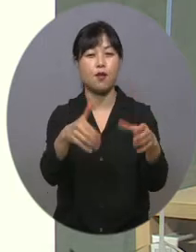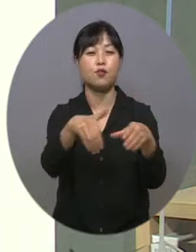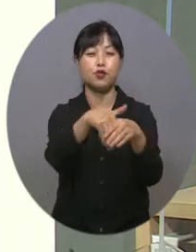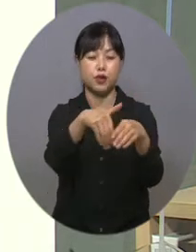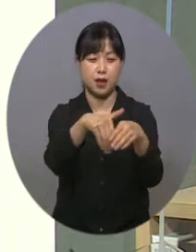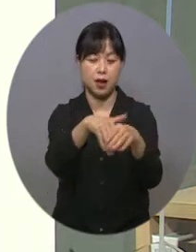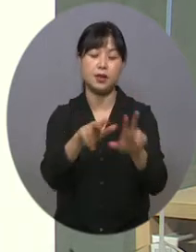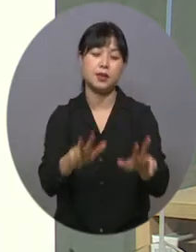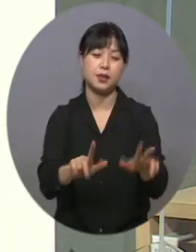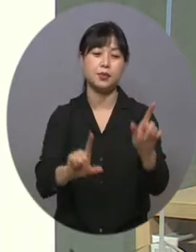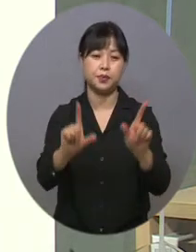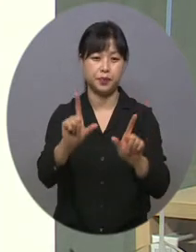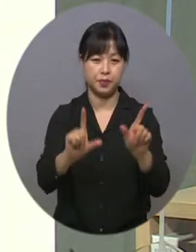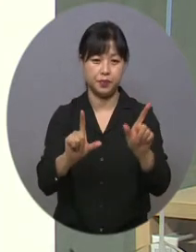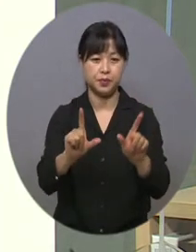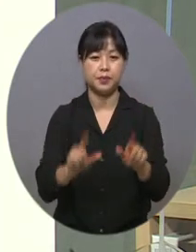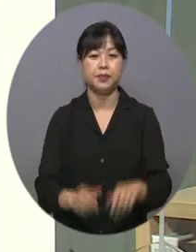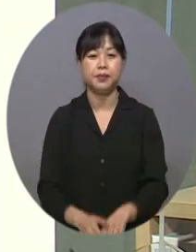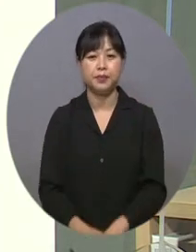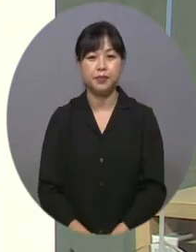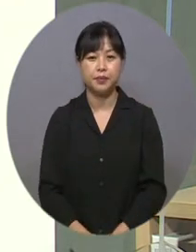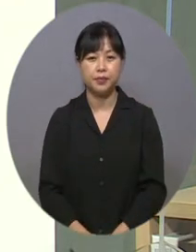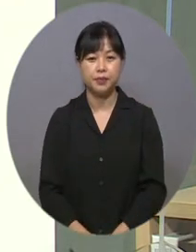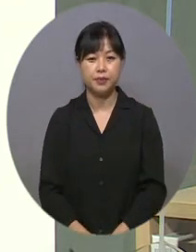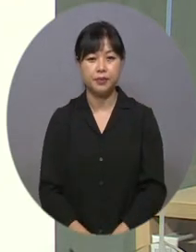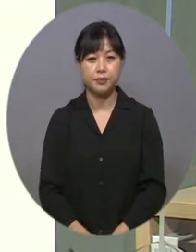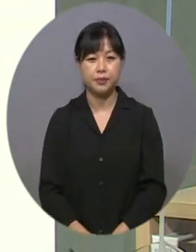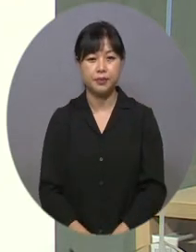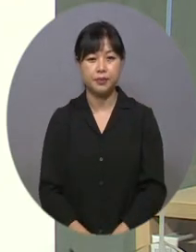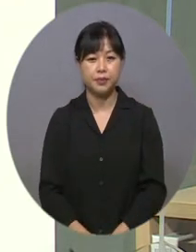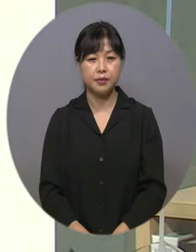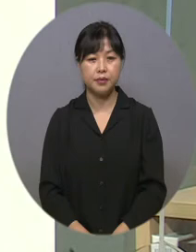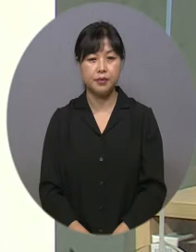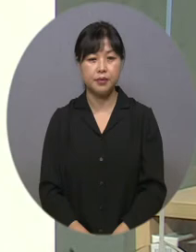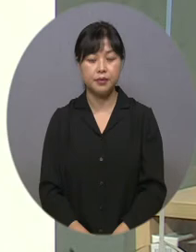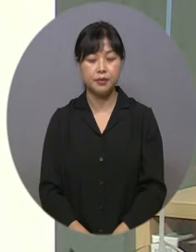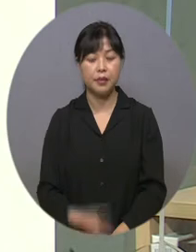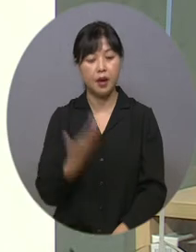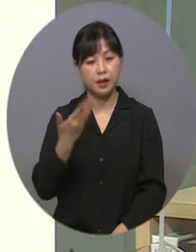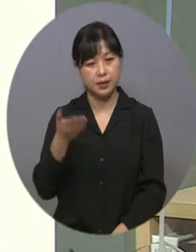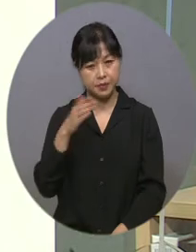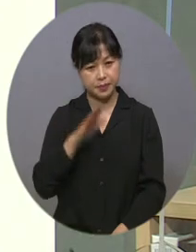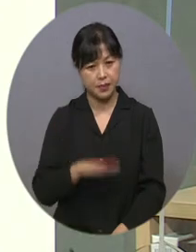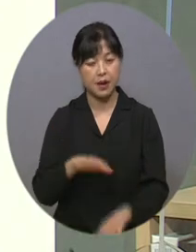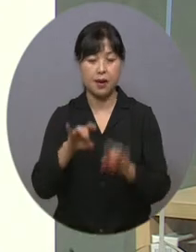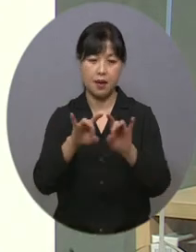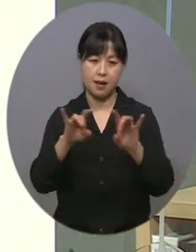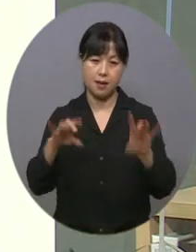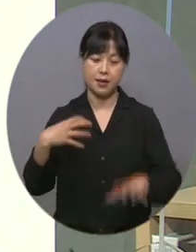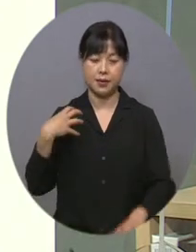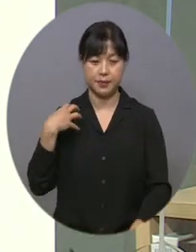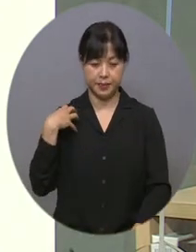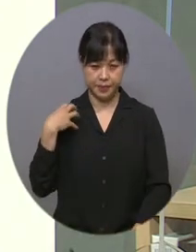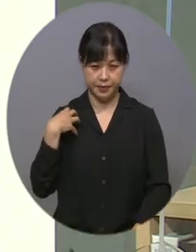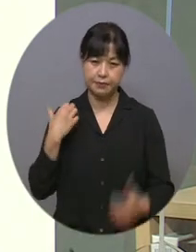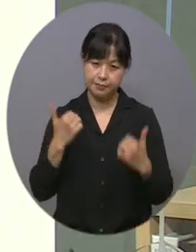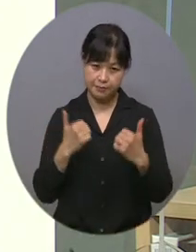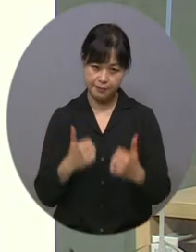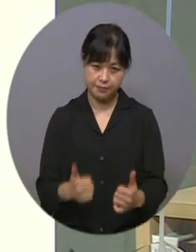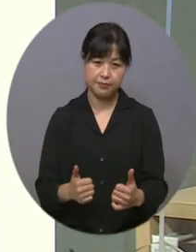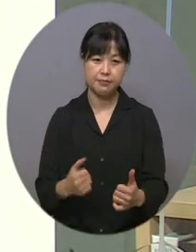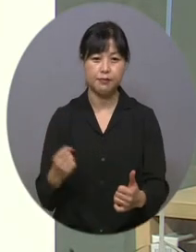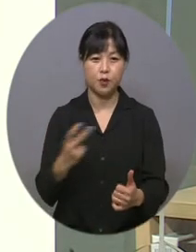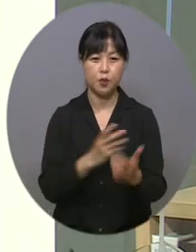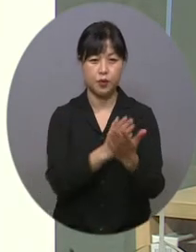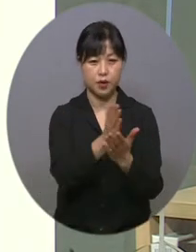문화가 지금 현실입니다. 그렇지만 각자 맡은 바 본분을 다하고 각